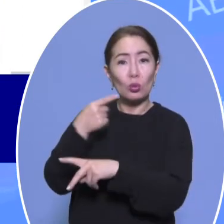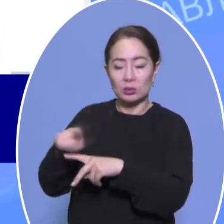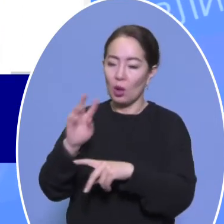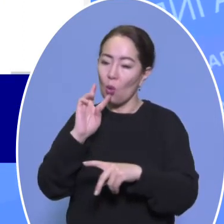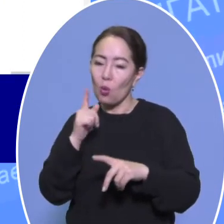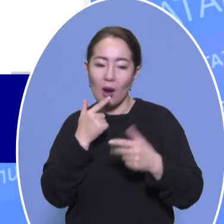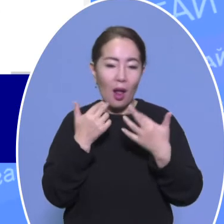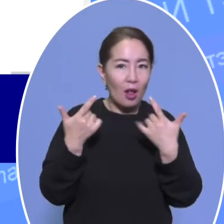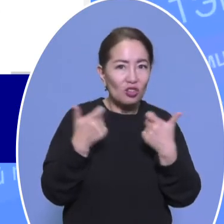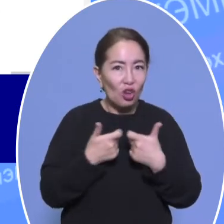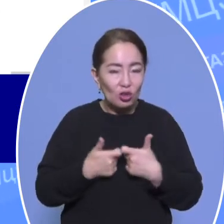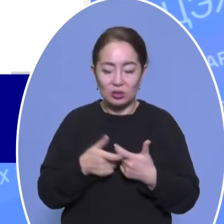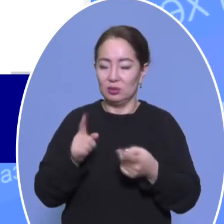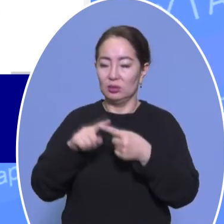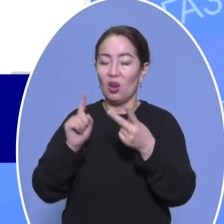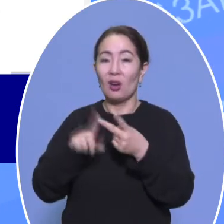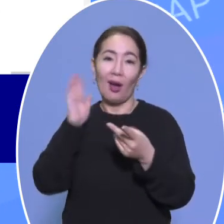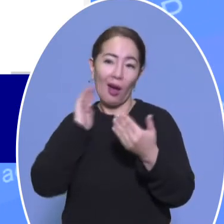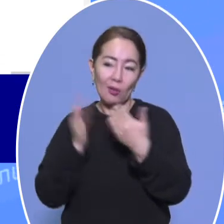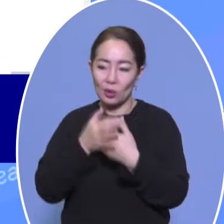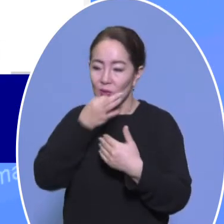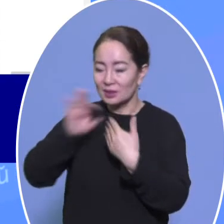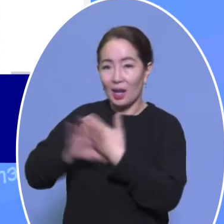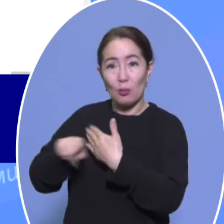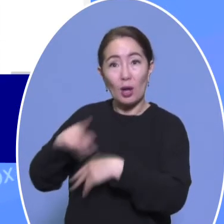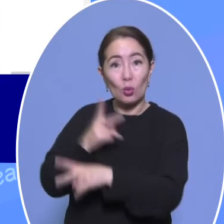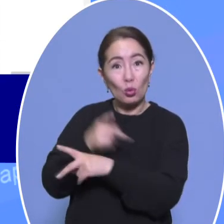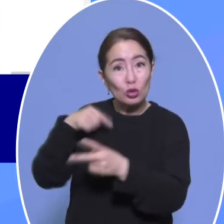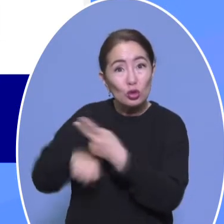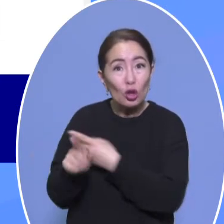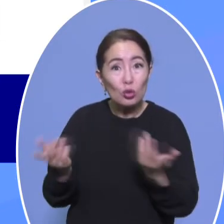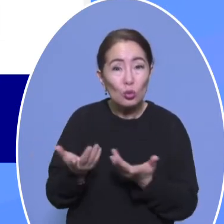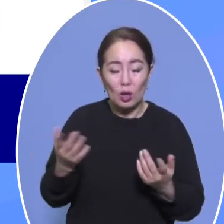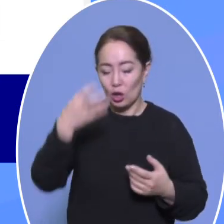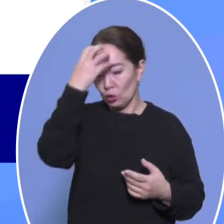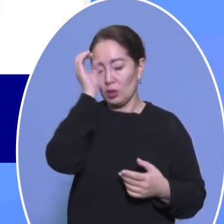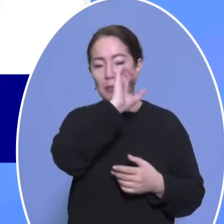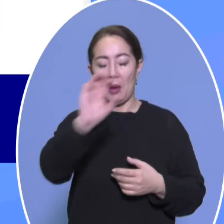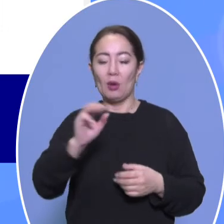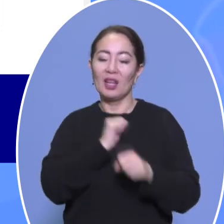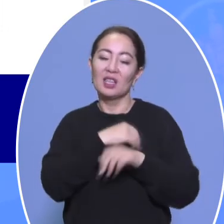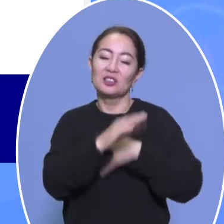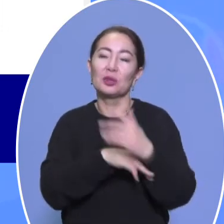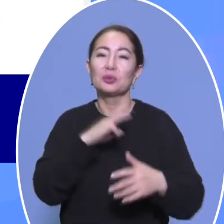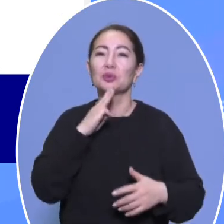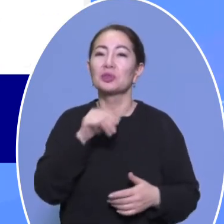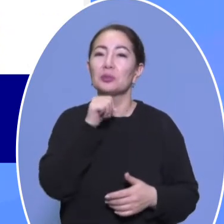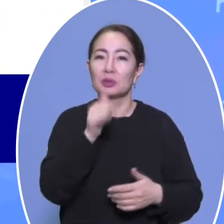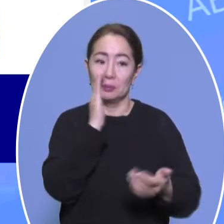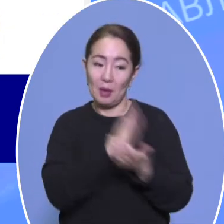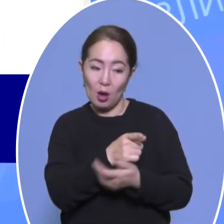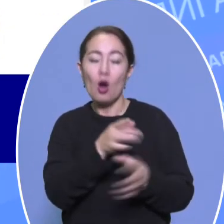өгсөн хуульдаг хэмтрэг болон авилгаас урьдсан сэргийлэх тухай хуулийн заалтын дагуу төрийн чиг үүргийг шударга бусаар гүйцэтгүүлснийхээ